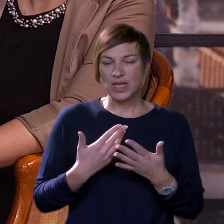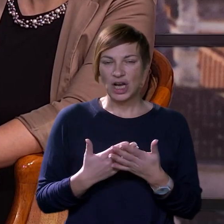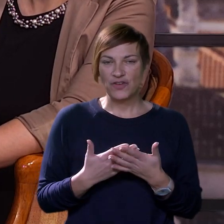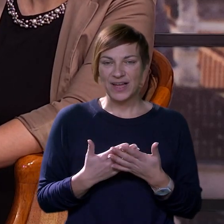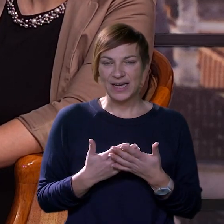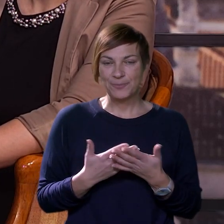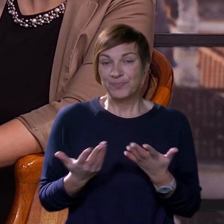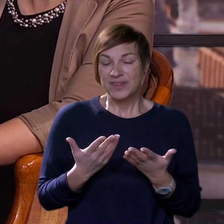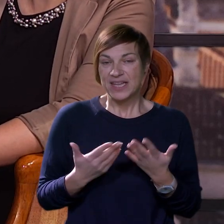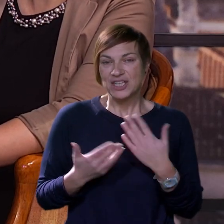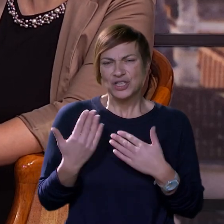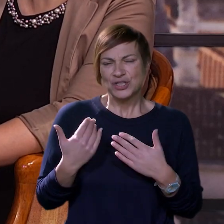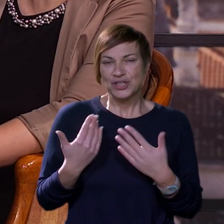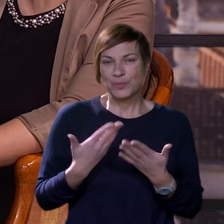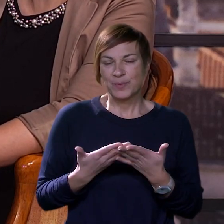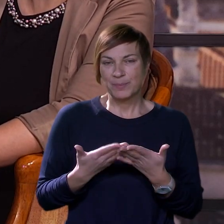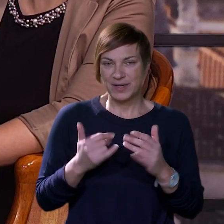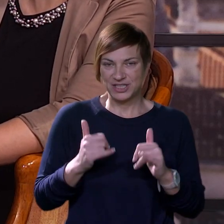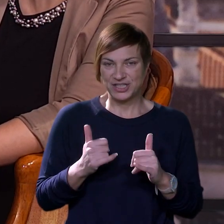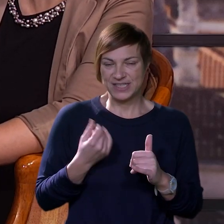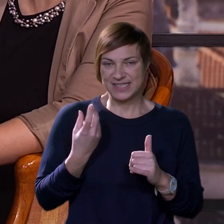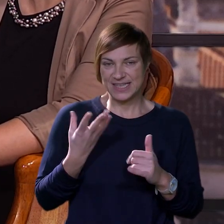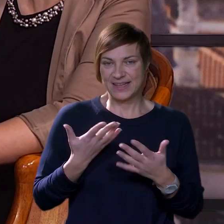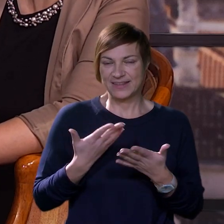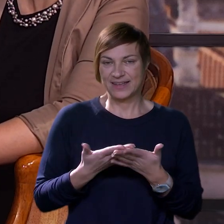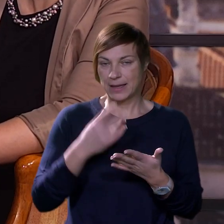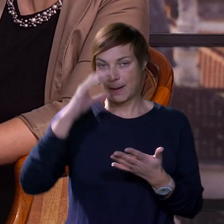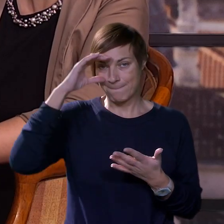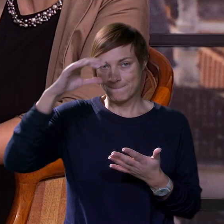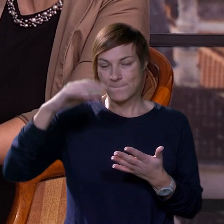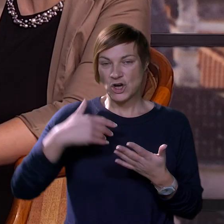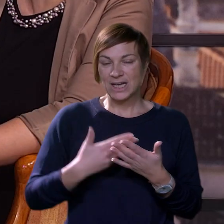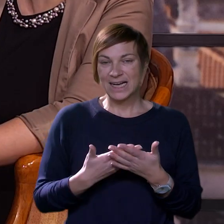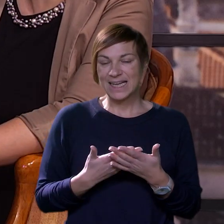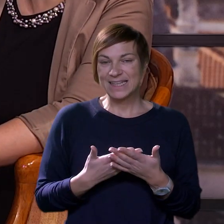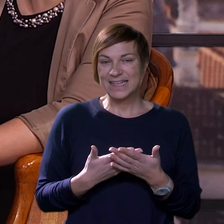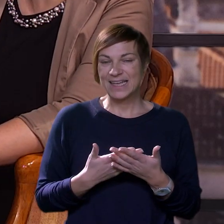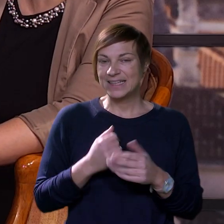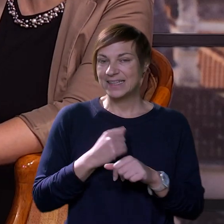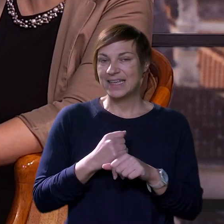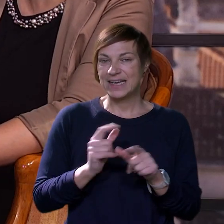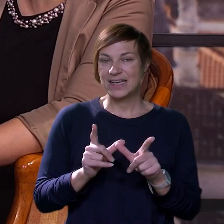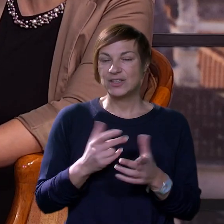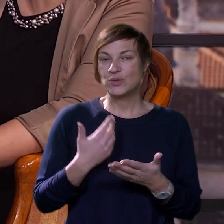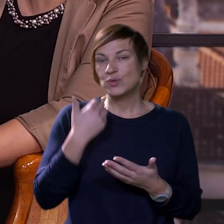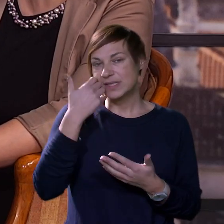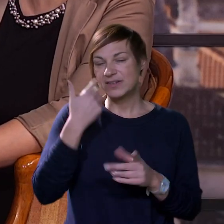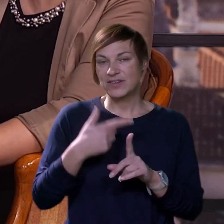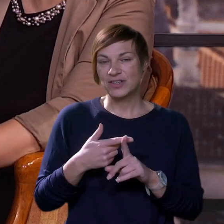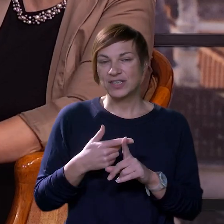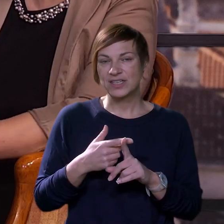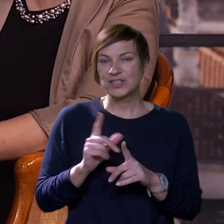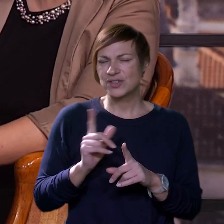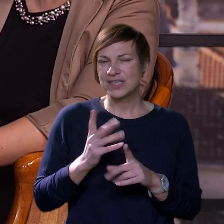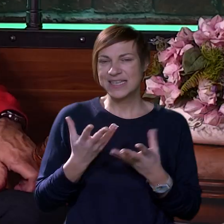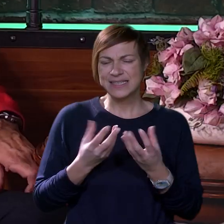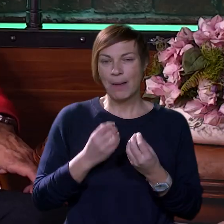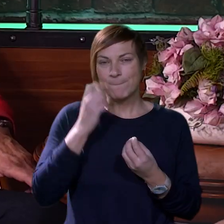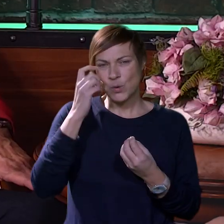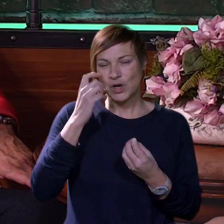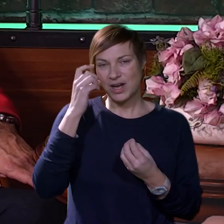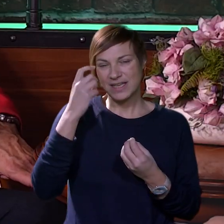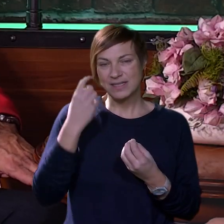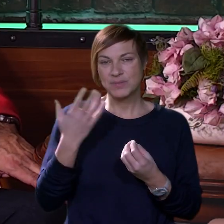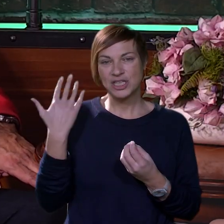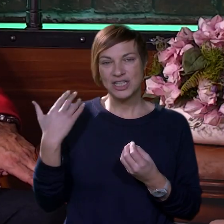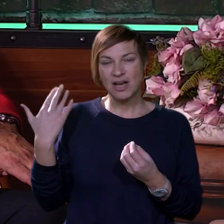sudjelovali? Nešto što bi baš, evo sad kad pogledate nekako svoj rad u Crvenom križu, baš mogli izvojiti. Nisam o tom puno razmišljao,